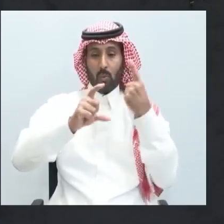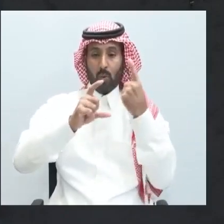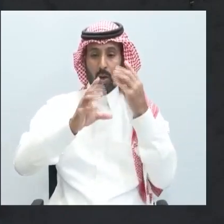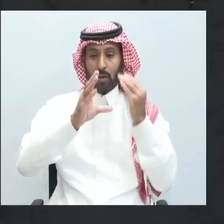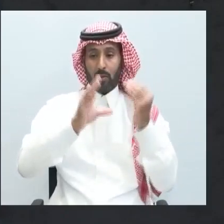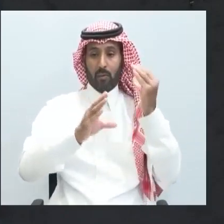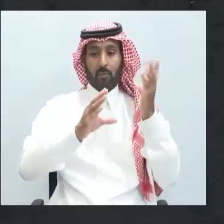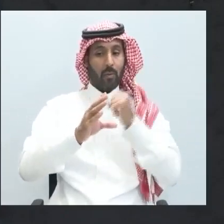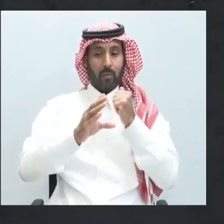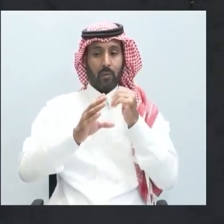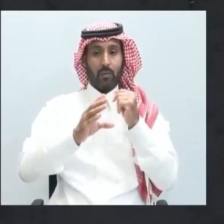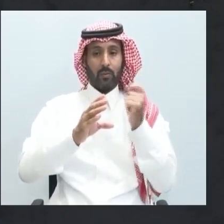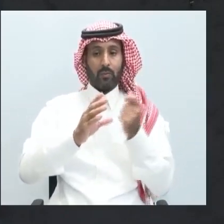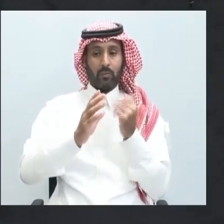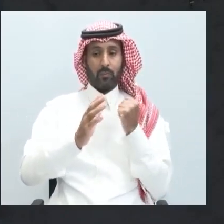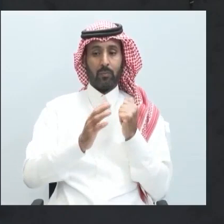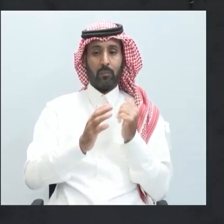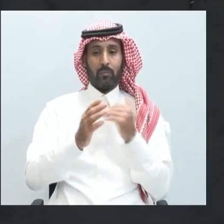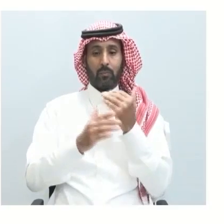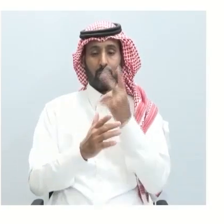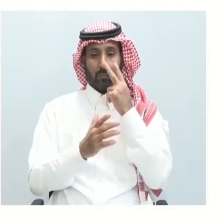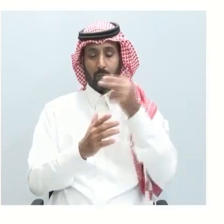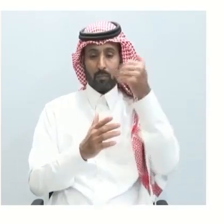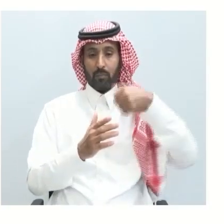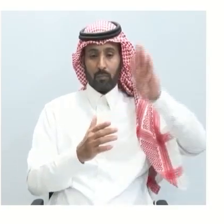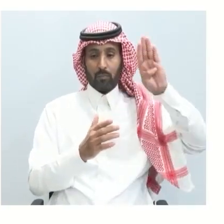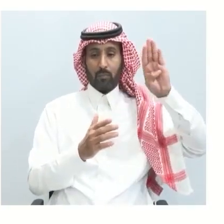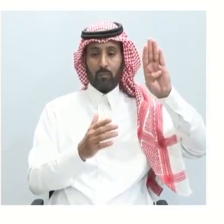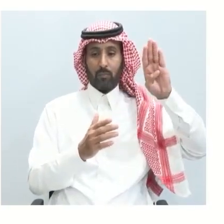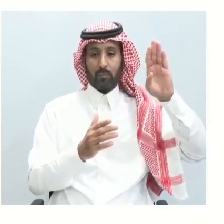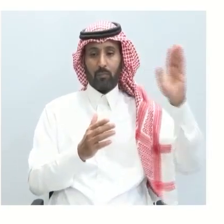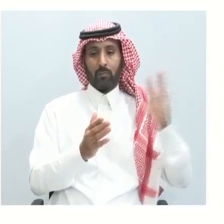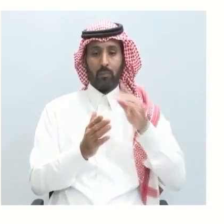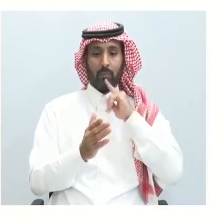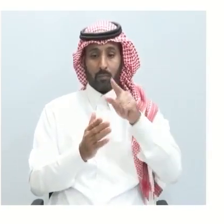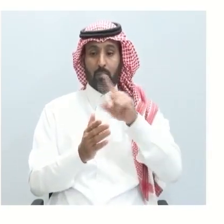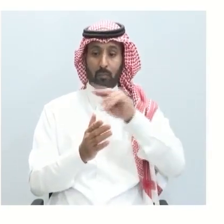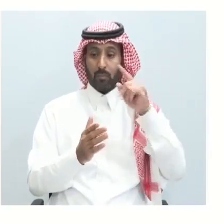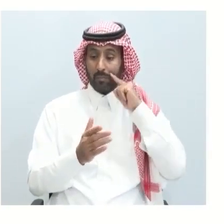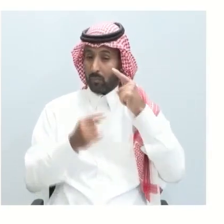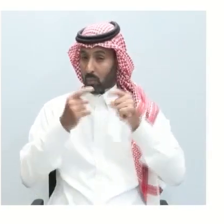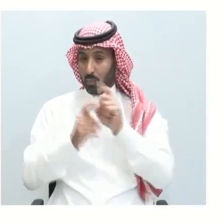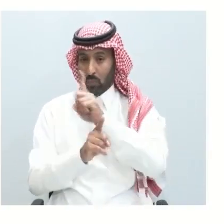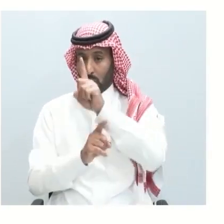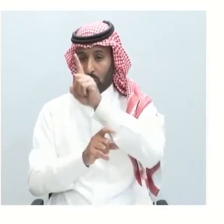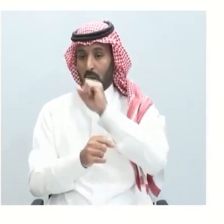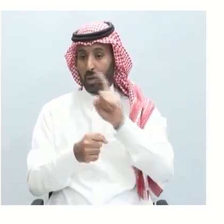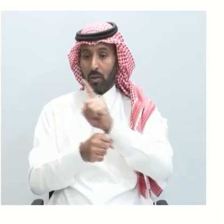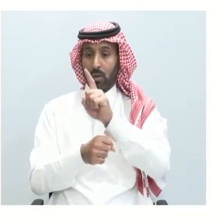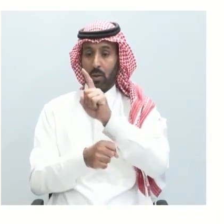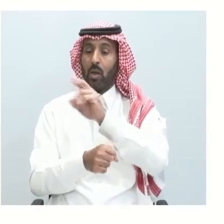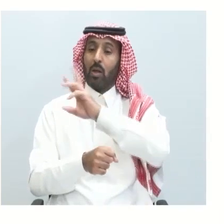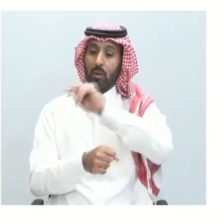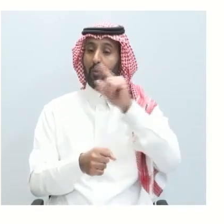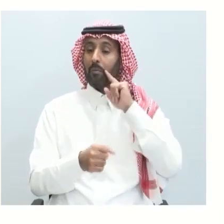اذا لا يكتب شيء لاحظ ي هل هم في حاله غازيه نفس الحاله